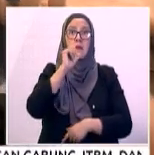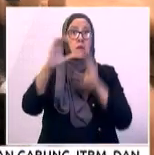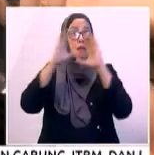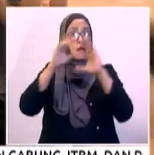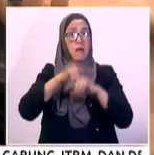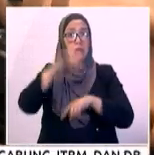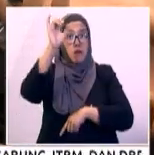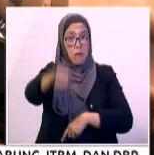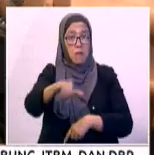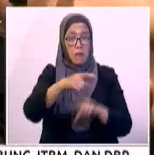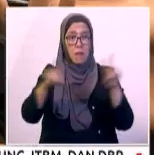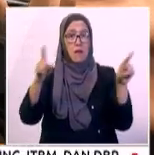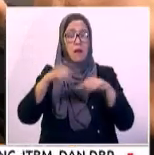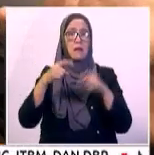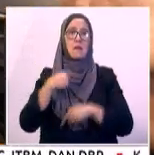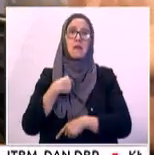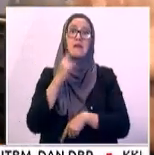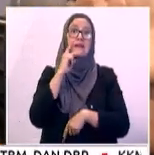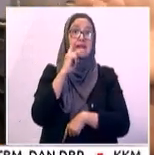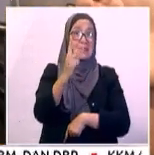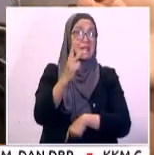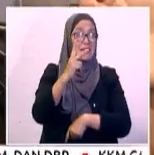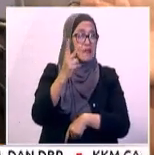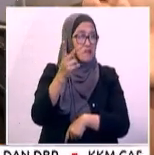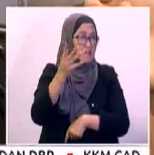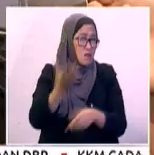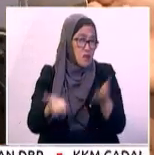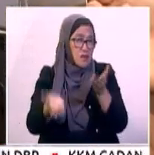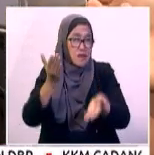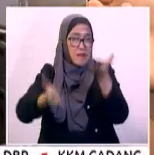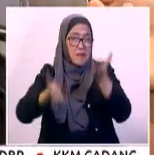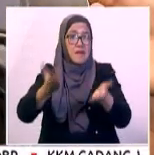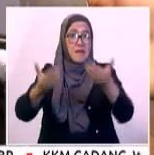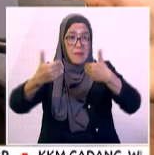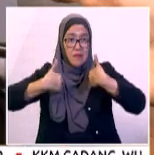saya serahkan kepada pihak polis sebab pihak polis sudah pasti mempunyai